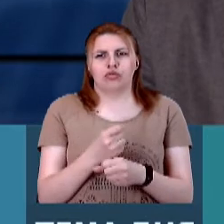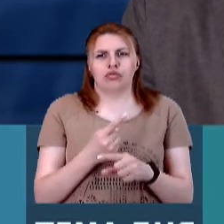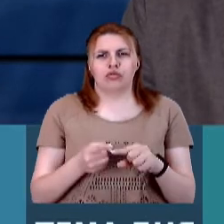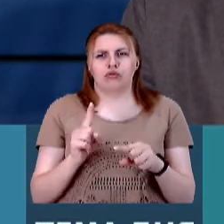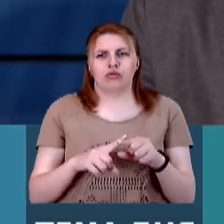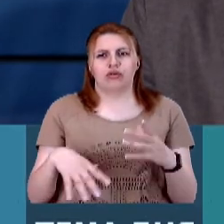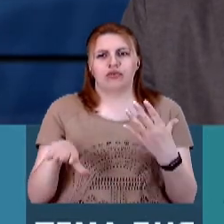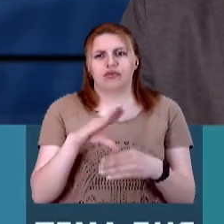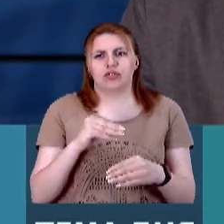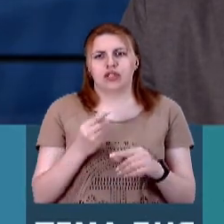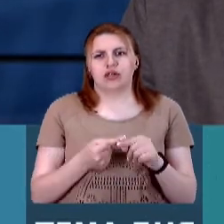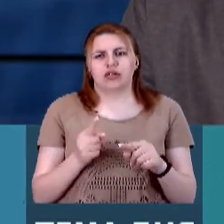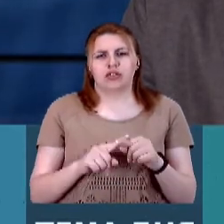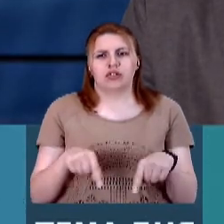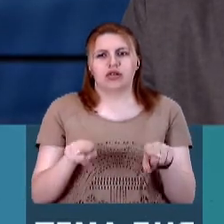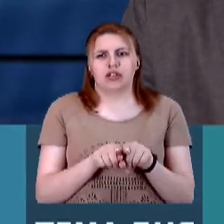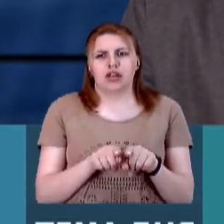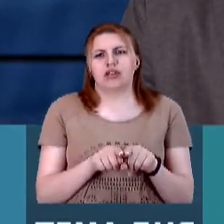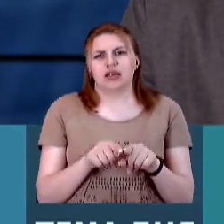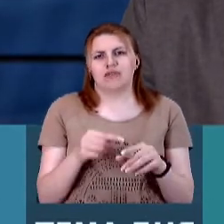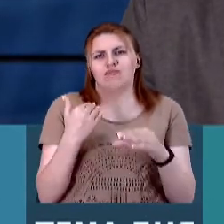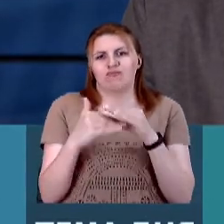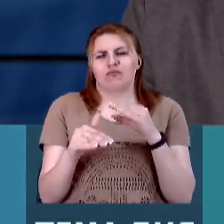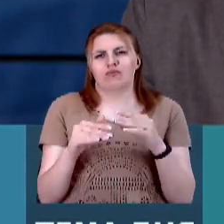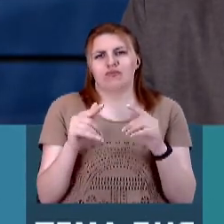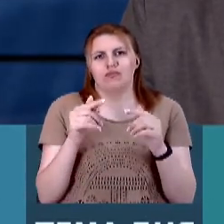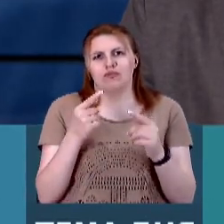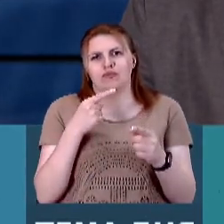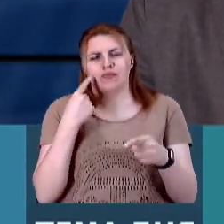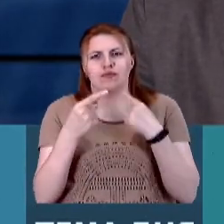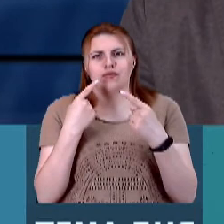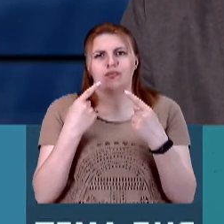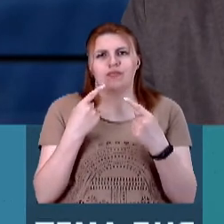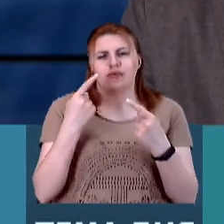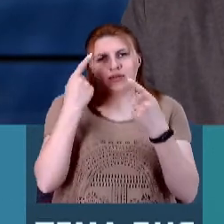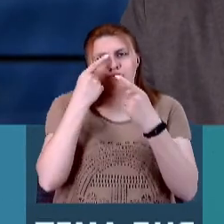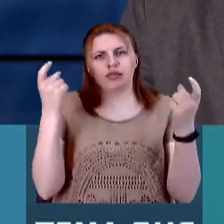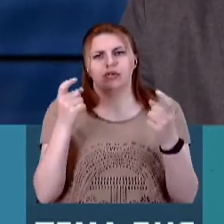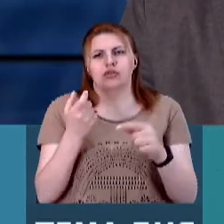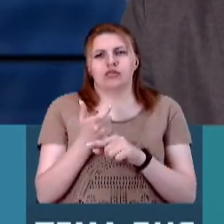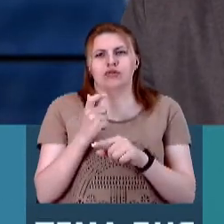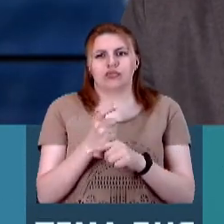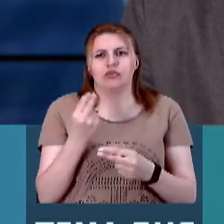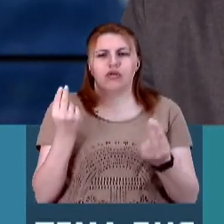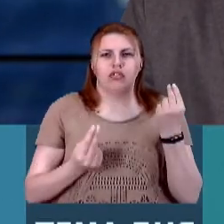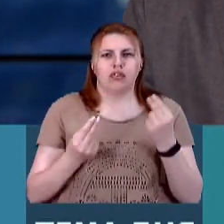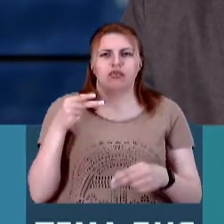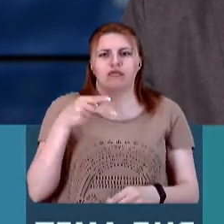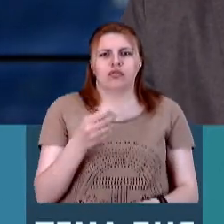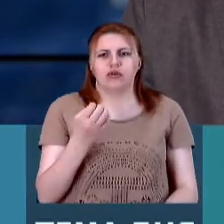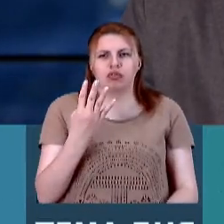ще кажу, що отакі меседжі, вони дуже гарно грали з 14 по там 19